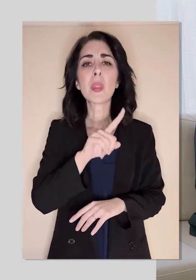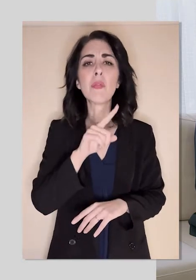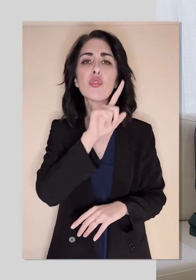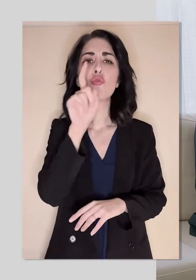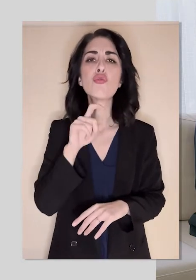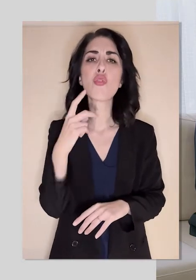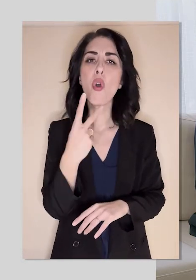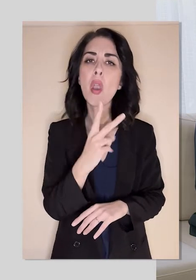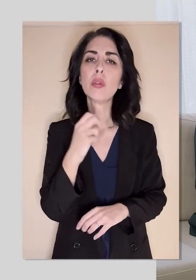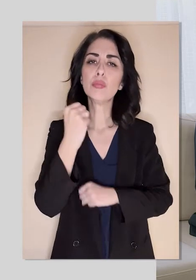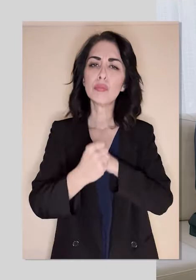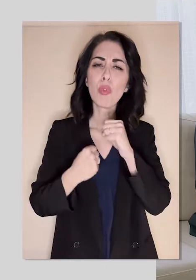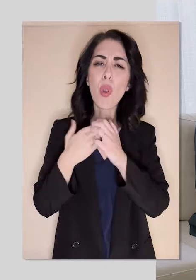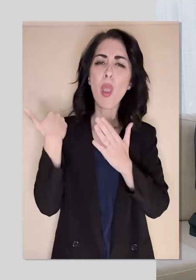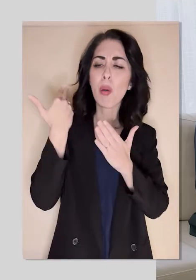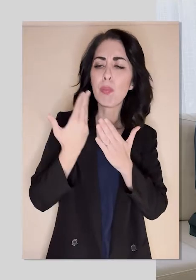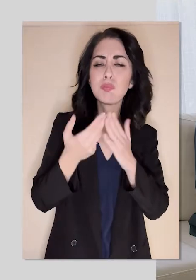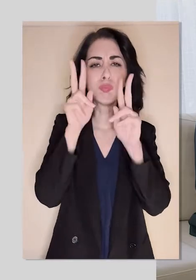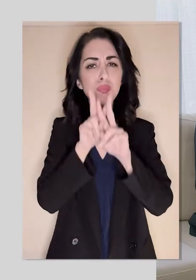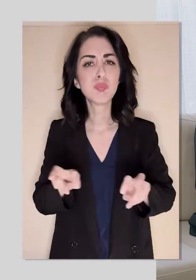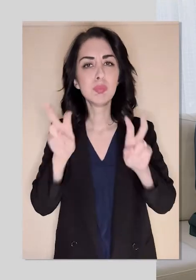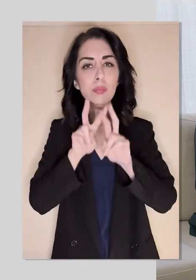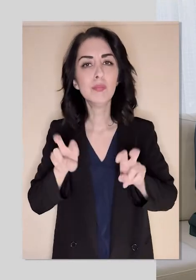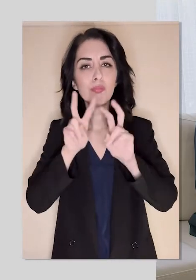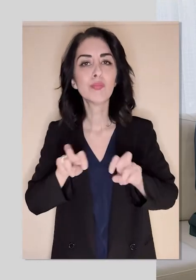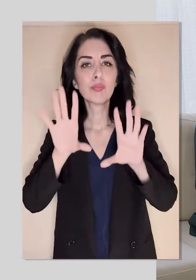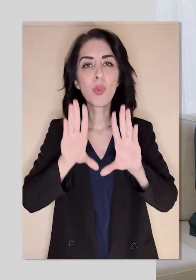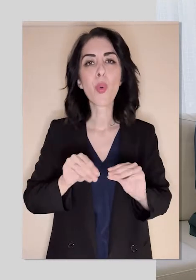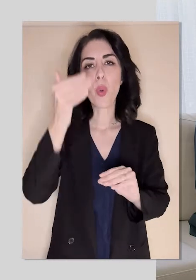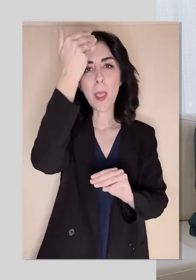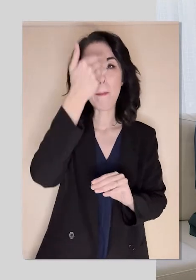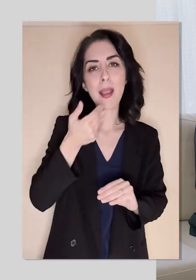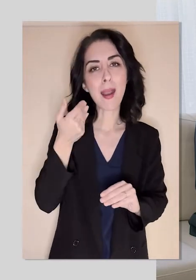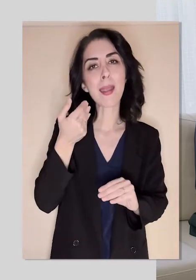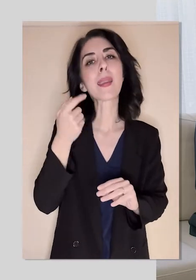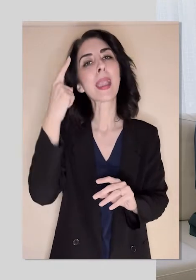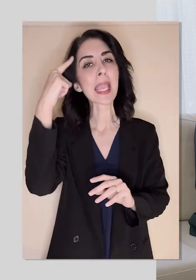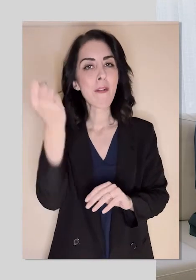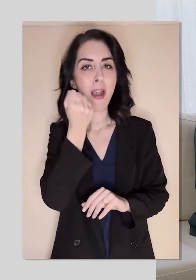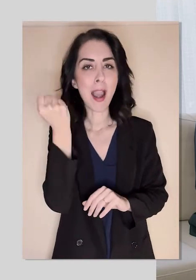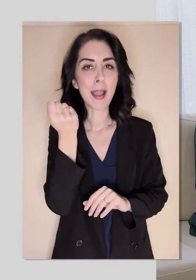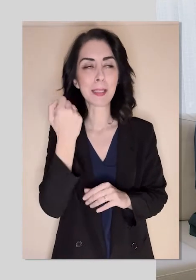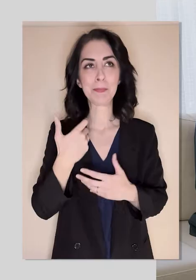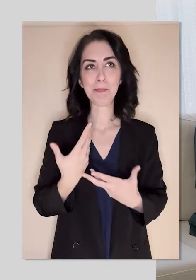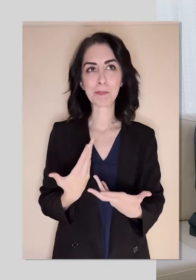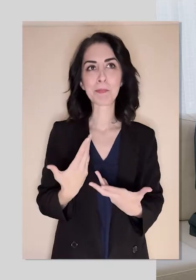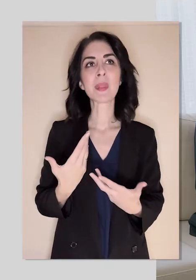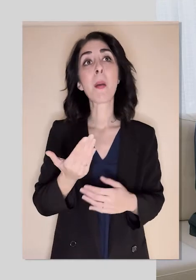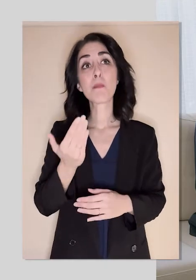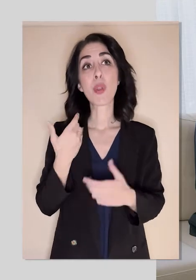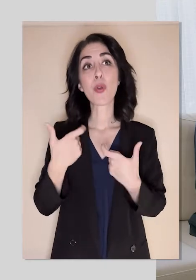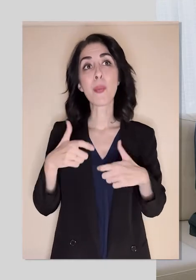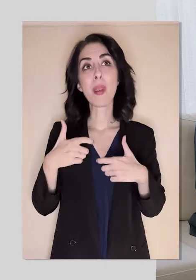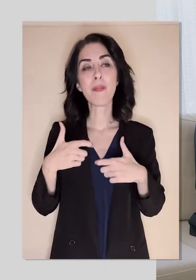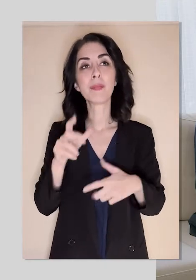κομμάτι της επιστημονικής του καριέρας στην έρευνα για την ημικρανία και τις κεφαλαλγίες. So, Dr. Rapoport, we talked briefly